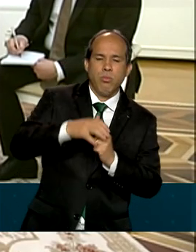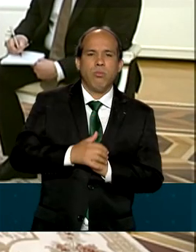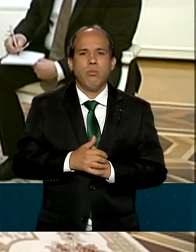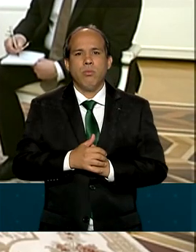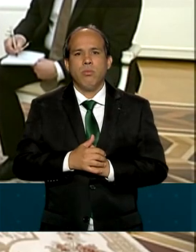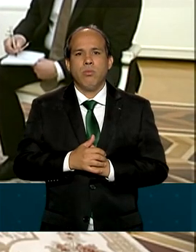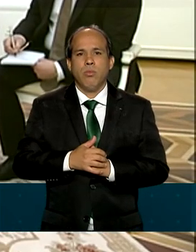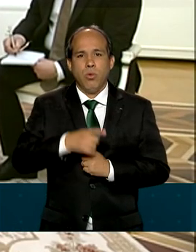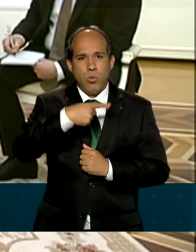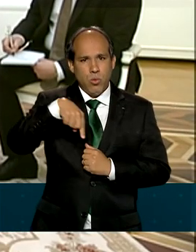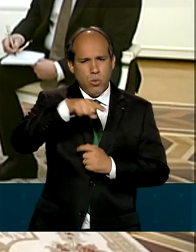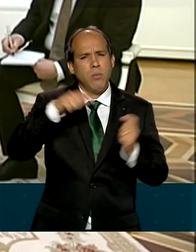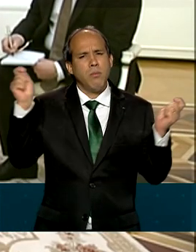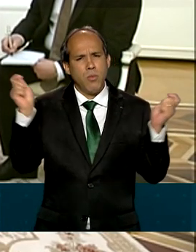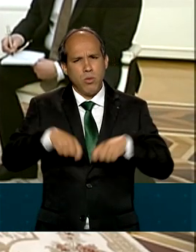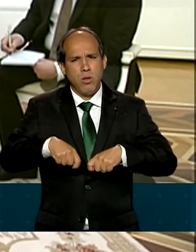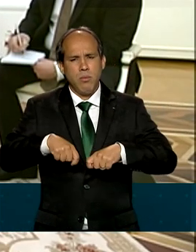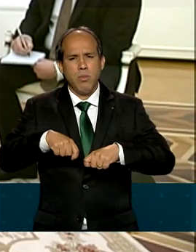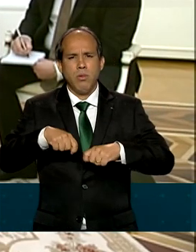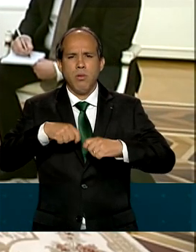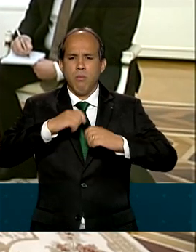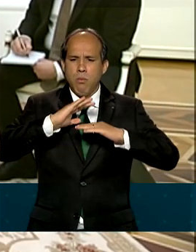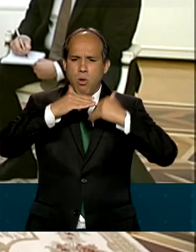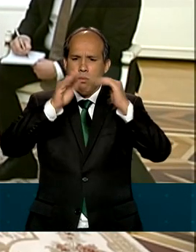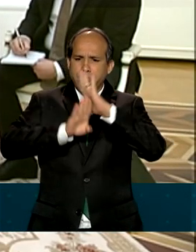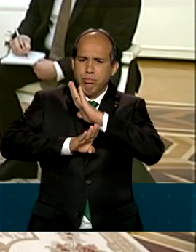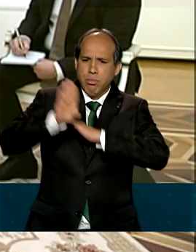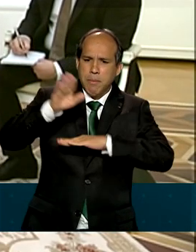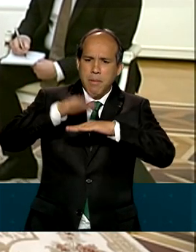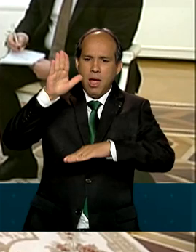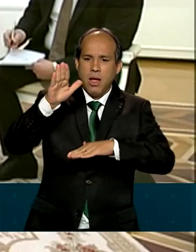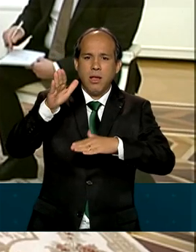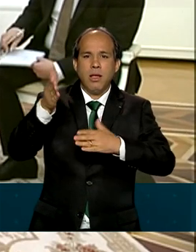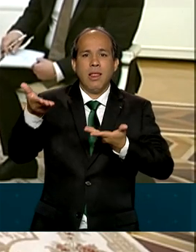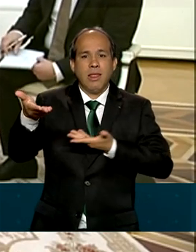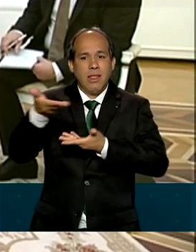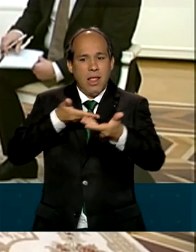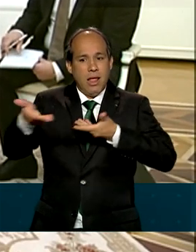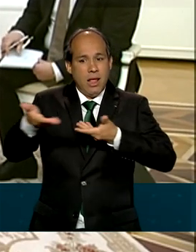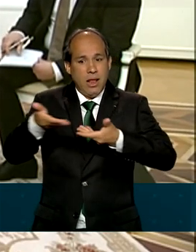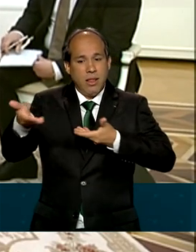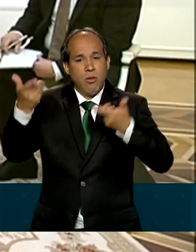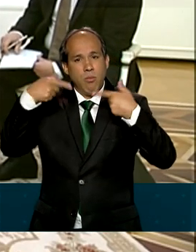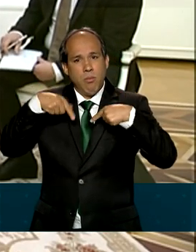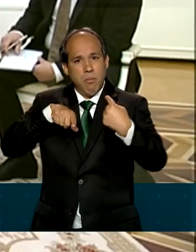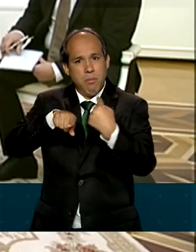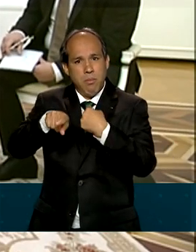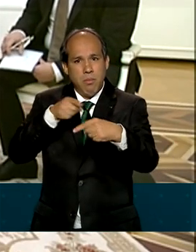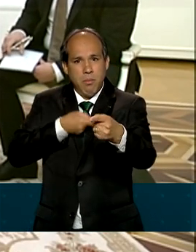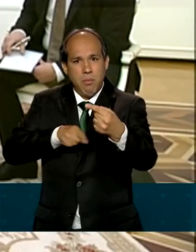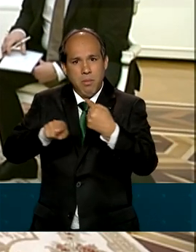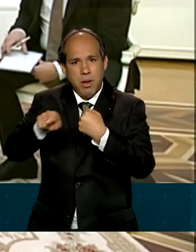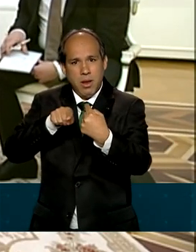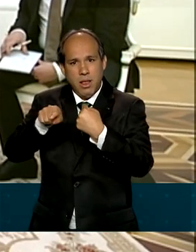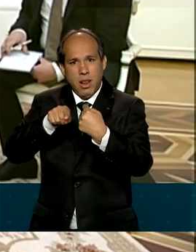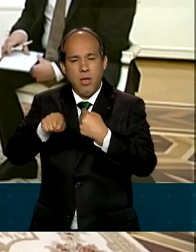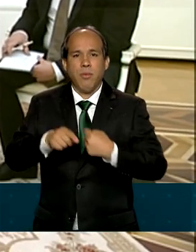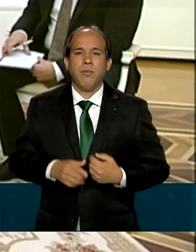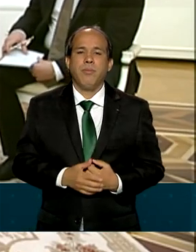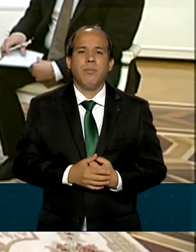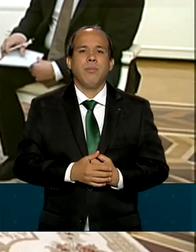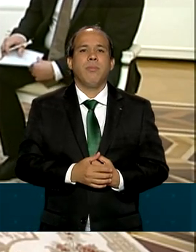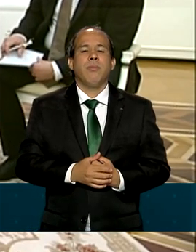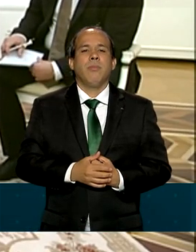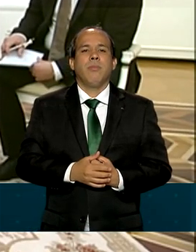podemos crescer muito nas nossas relações bilaterais. И я уверен, что этот мой визит в Москву